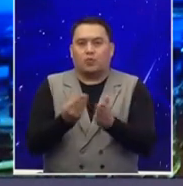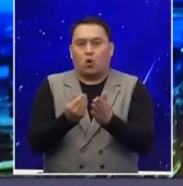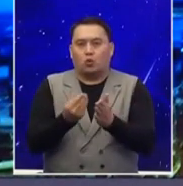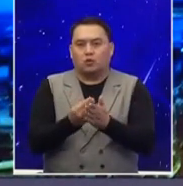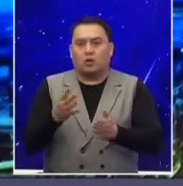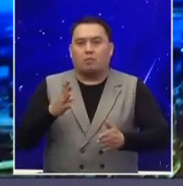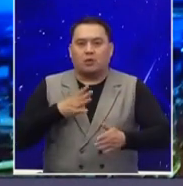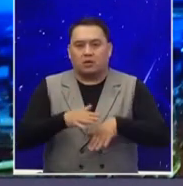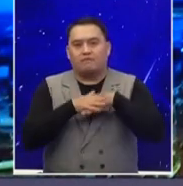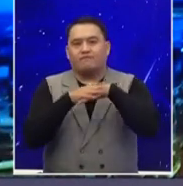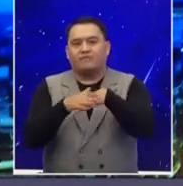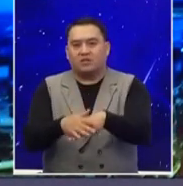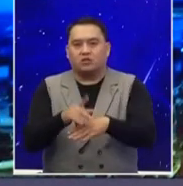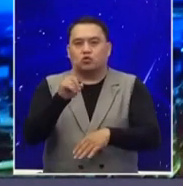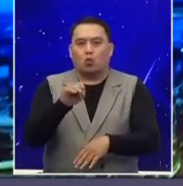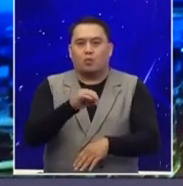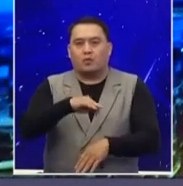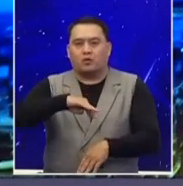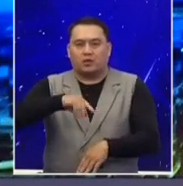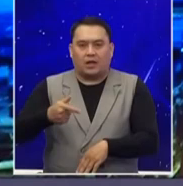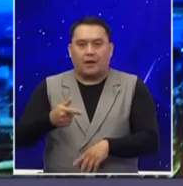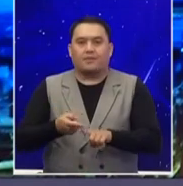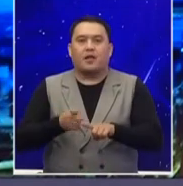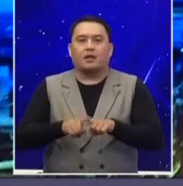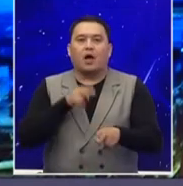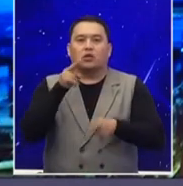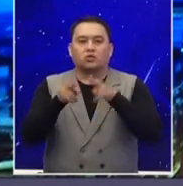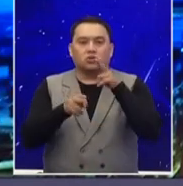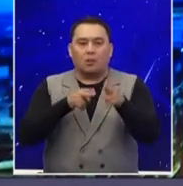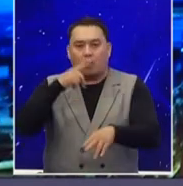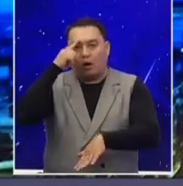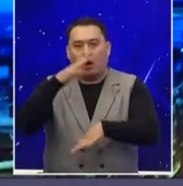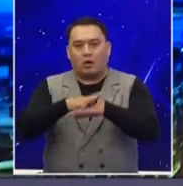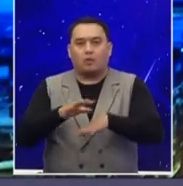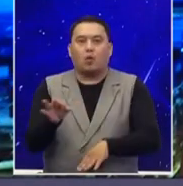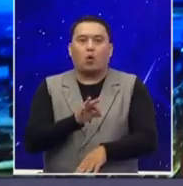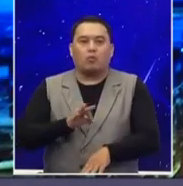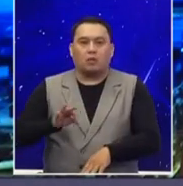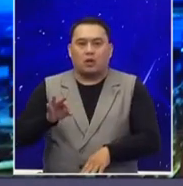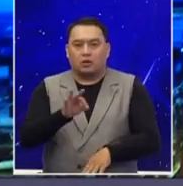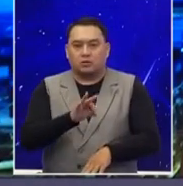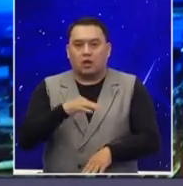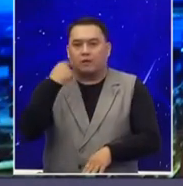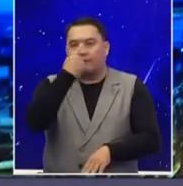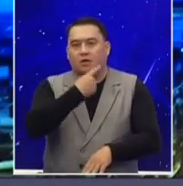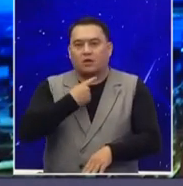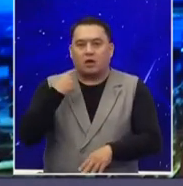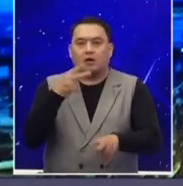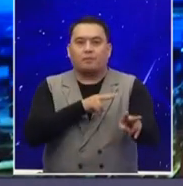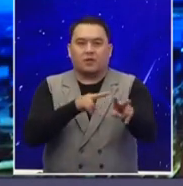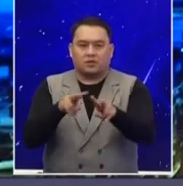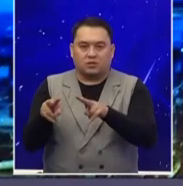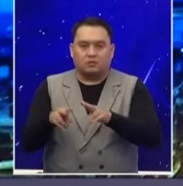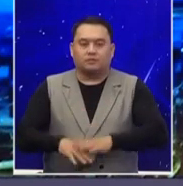было предусмотрено порядка 100 миллионов тенге. На жалобу отреагировала аким Алматинской области Амандык Баталов и